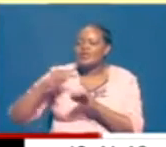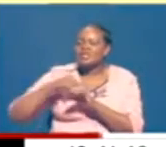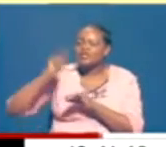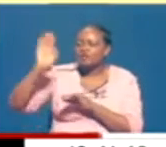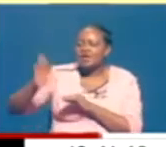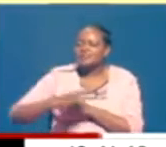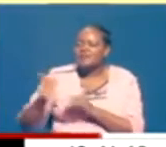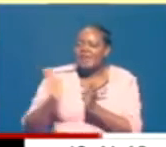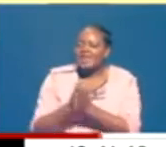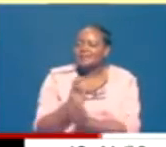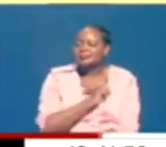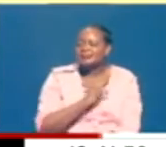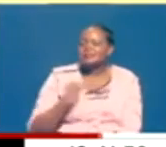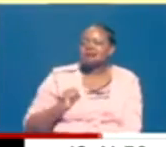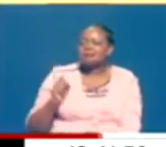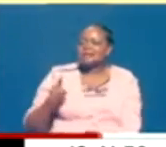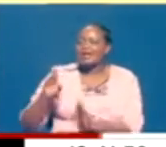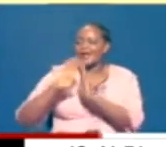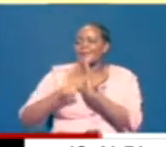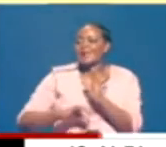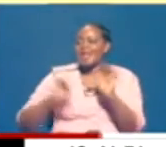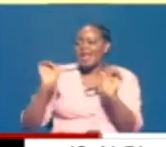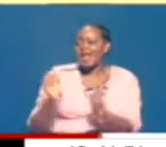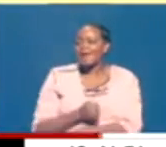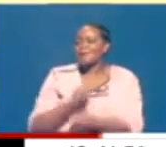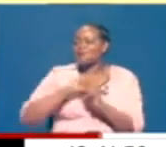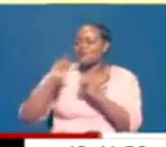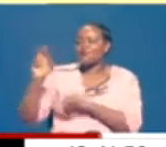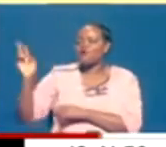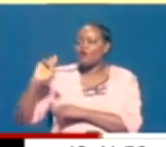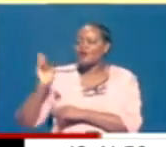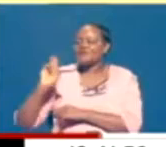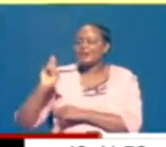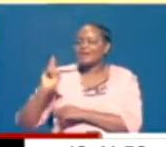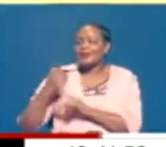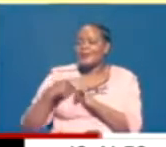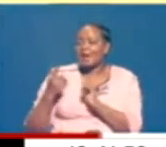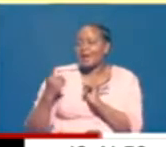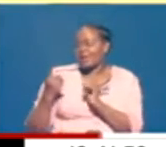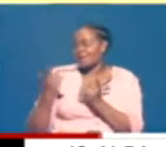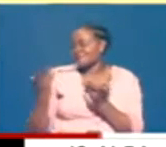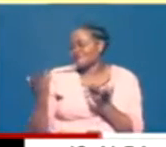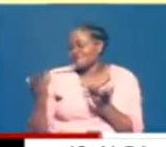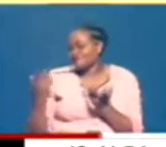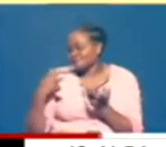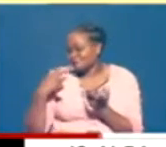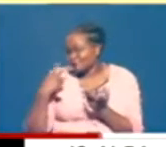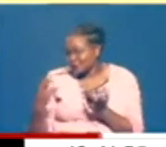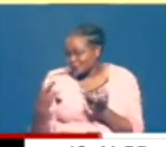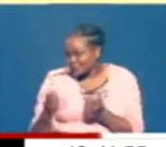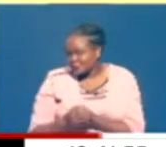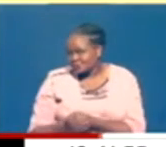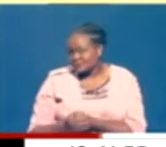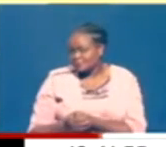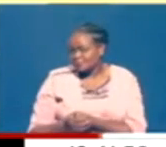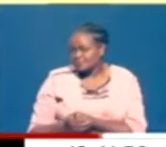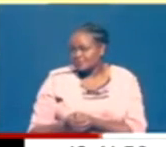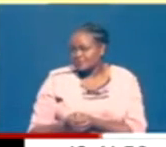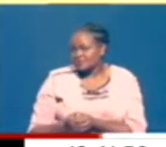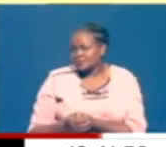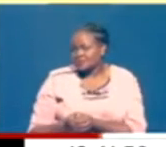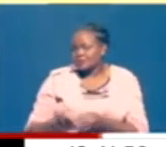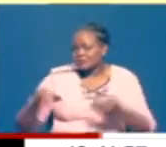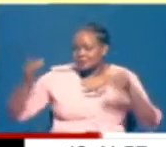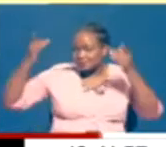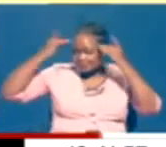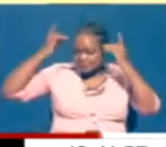na senate, hiyo bill haiwezi kapelekwa referendum. Lakini sijaona the entire decision ya